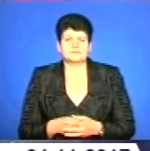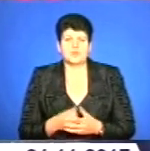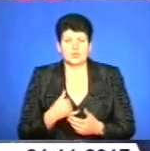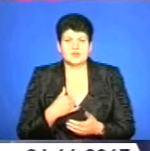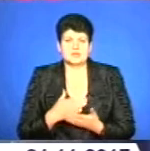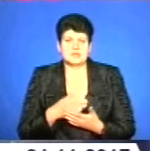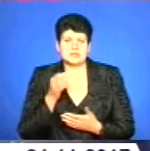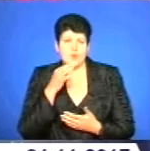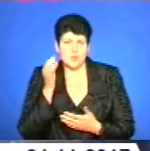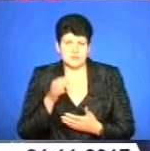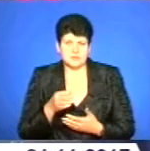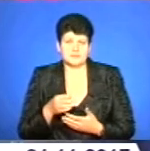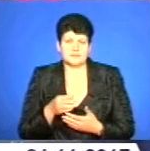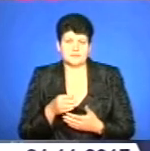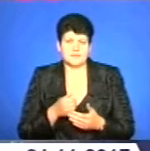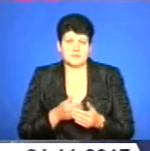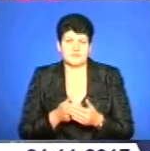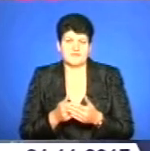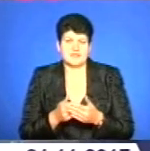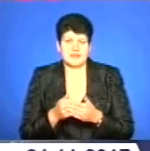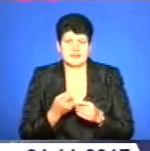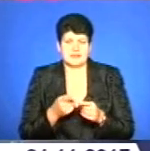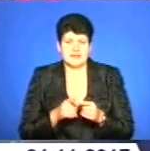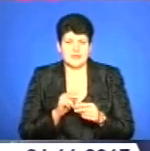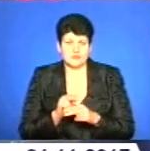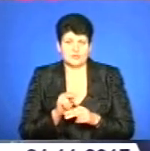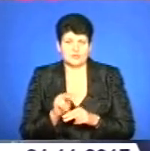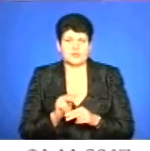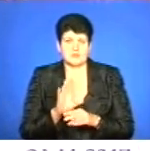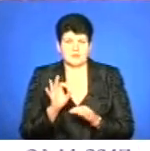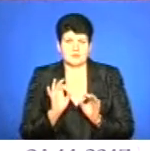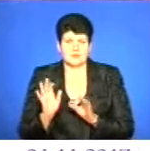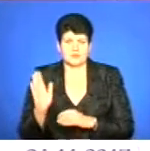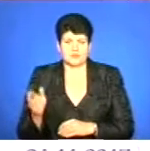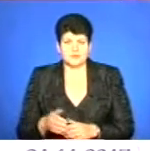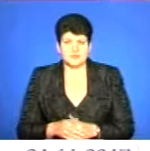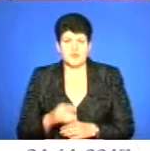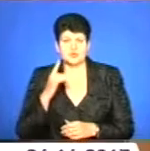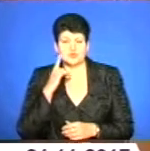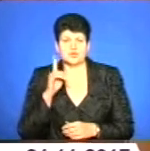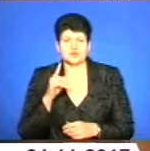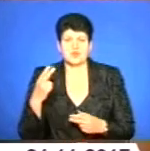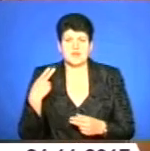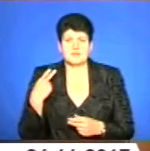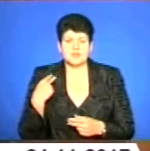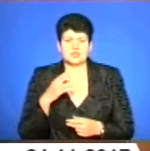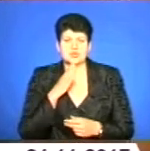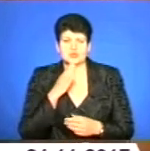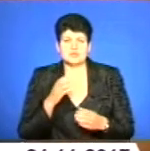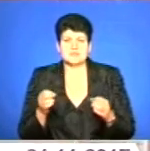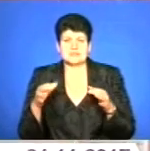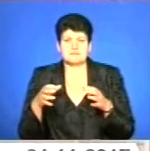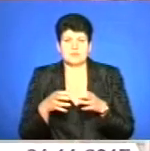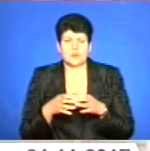есть опыт, скажем, подведения к этому, и я думаю, что там все правильно будет. Чутки, що капітан жіночої збірної команди України